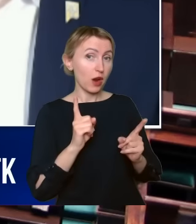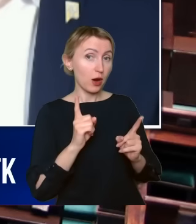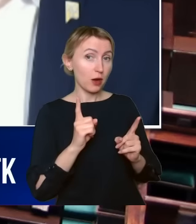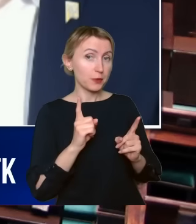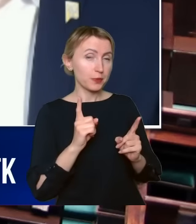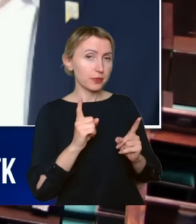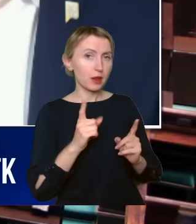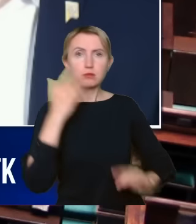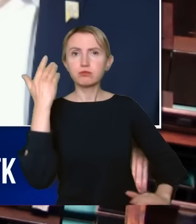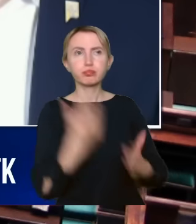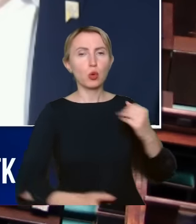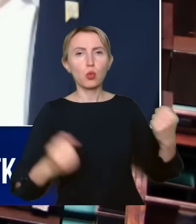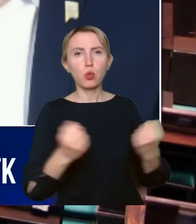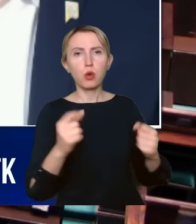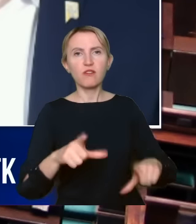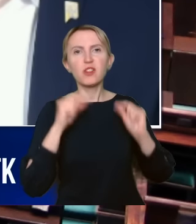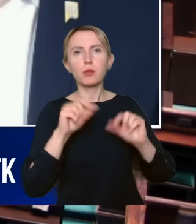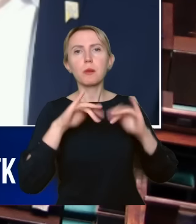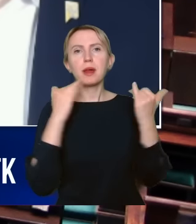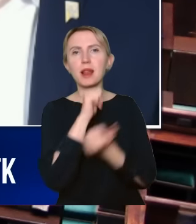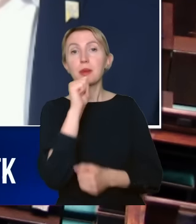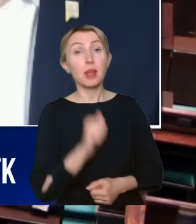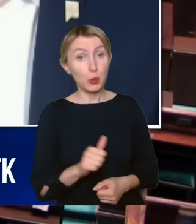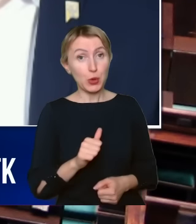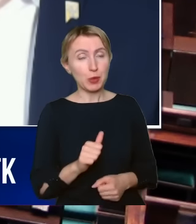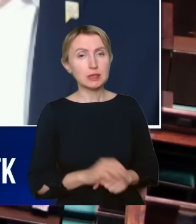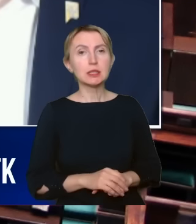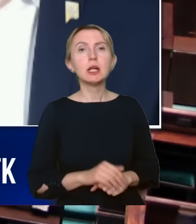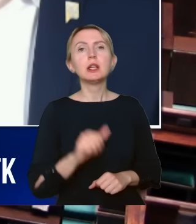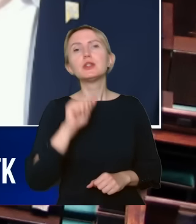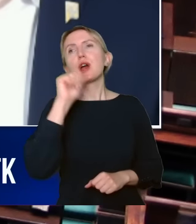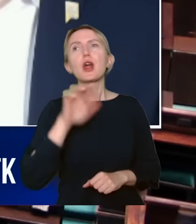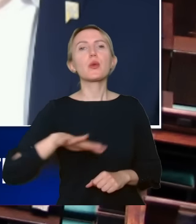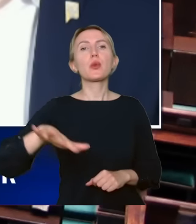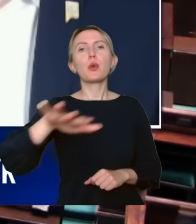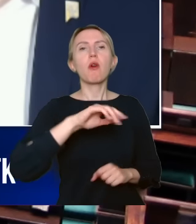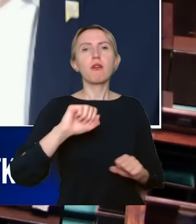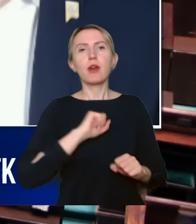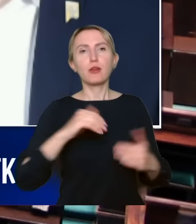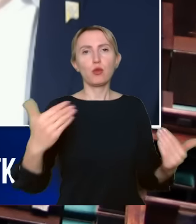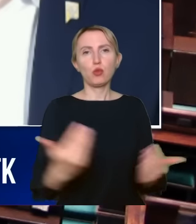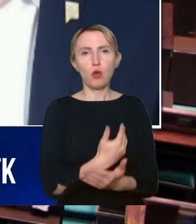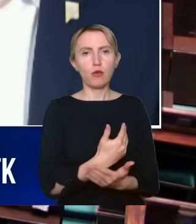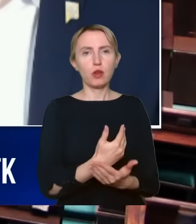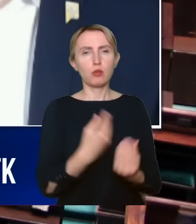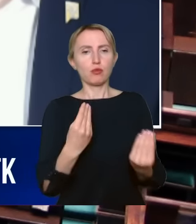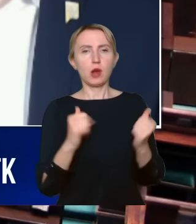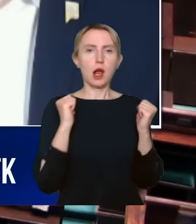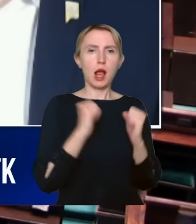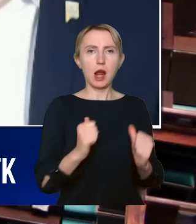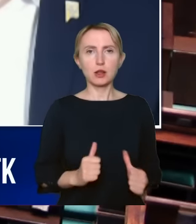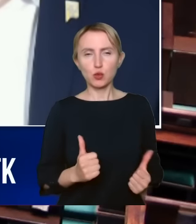z Kretesem już wybory do Parlamentu Europejskiego. Ci wielcy Europejczycy w fajnych, nowych, atrakcyjnych garniturach,